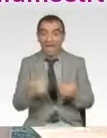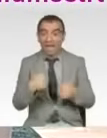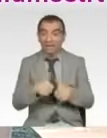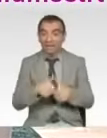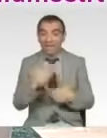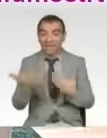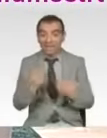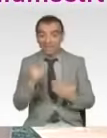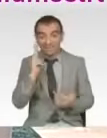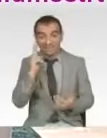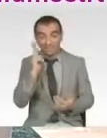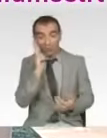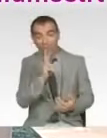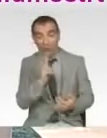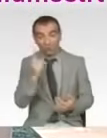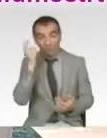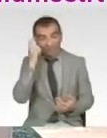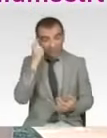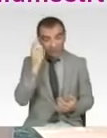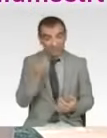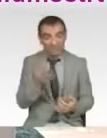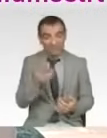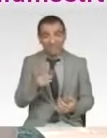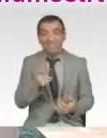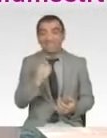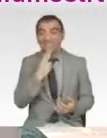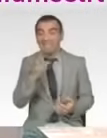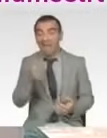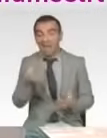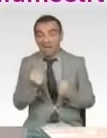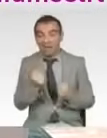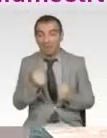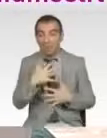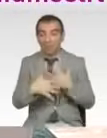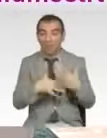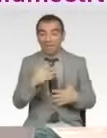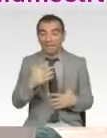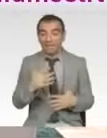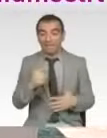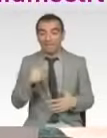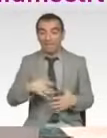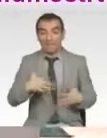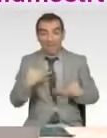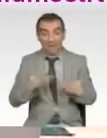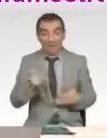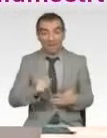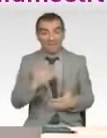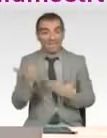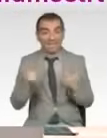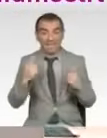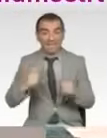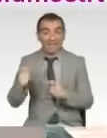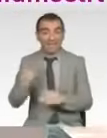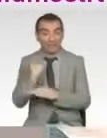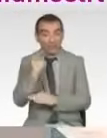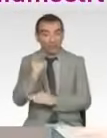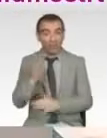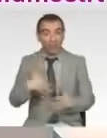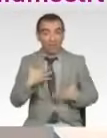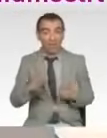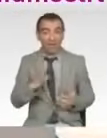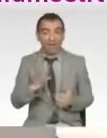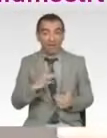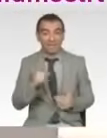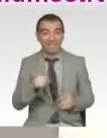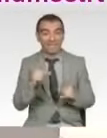nasıl tanıştı? Evet, ben de çok merak ettim şimdi. O isteme olayını çok merak ediyorum. Şu anda nerede yaşıyorlar merak ediyorum. Evet.